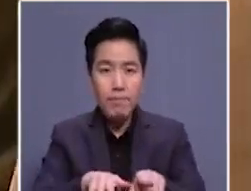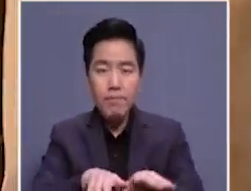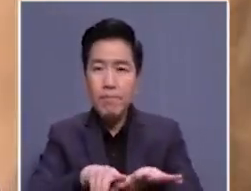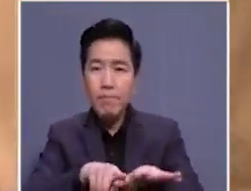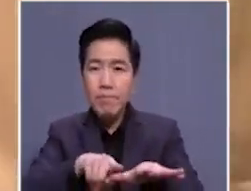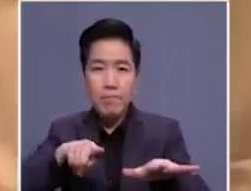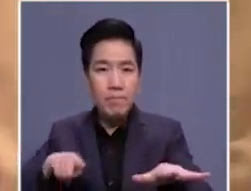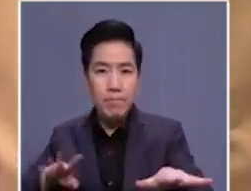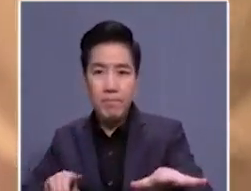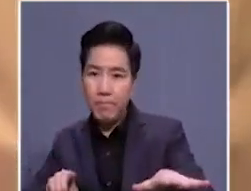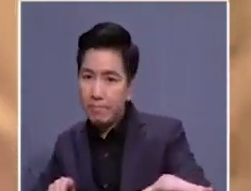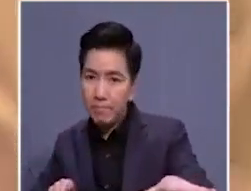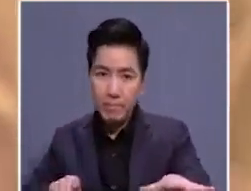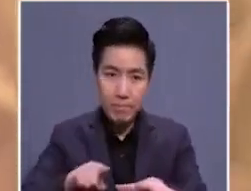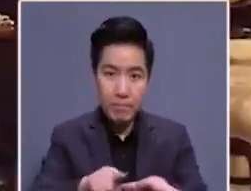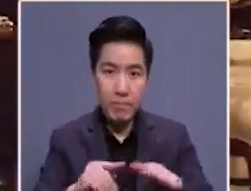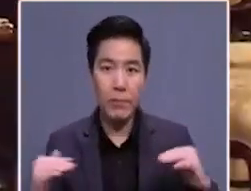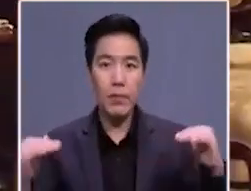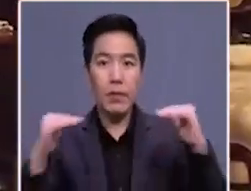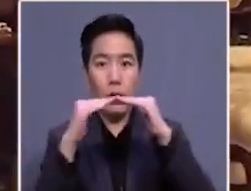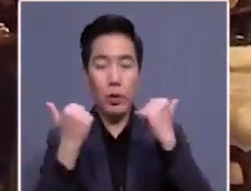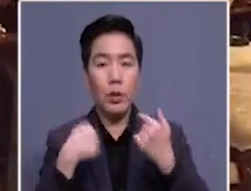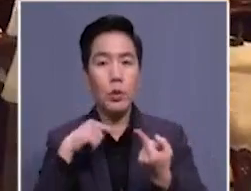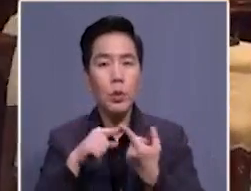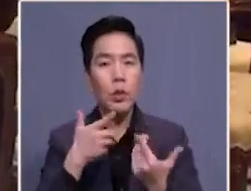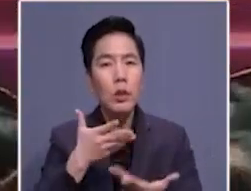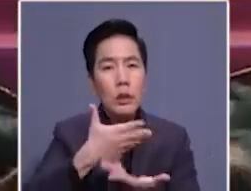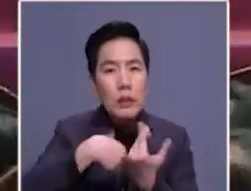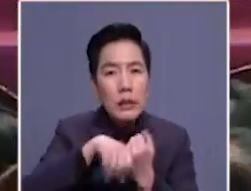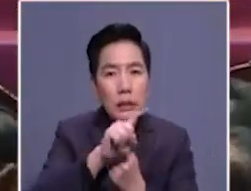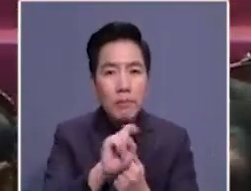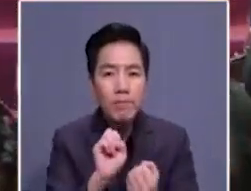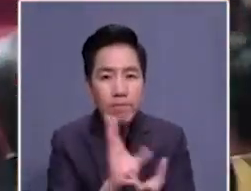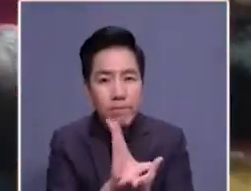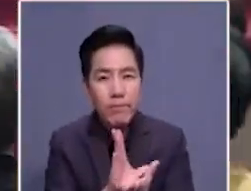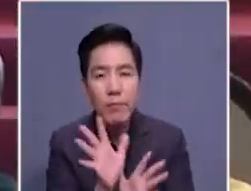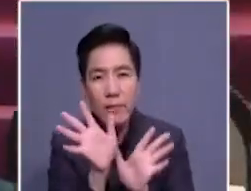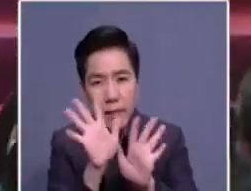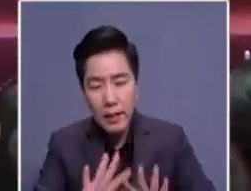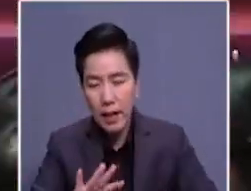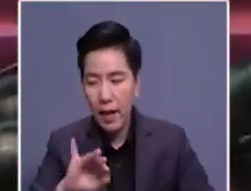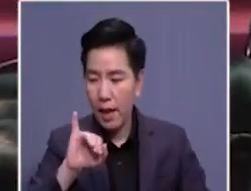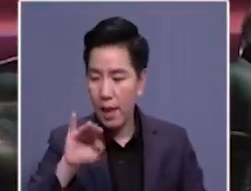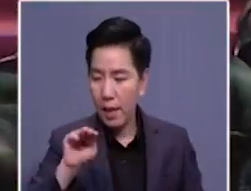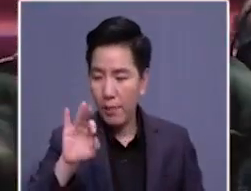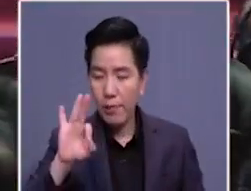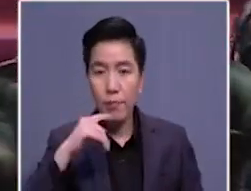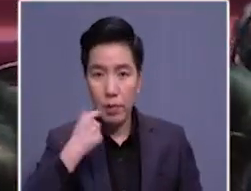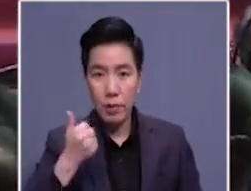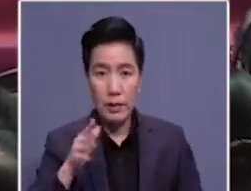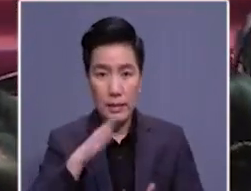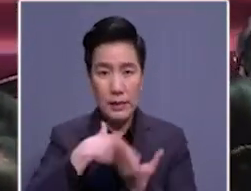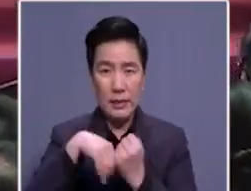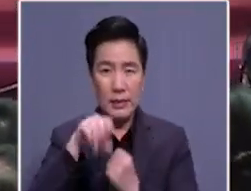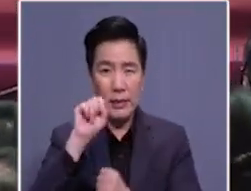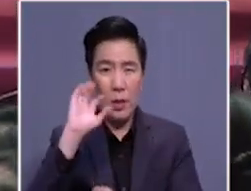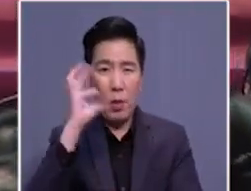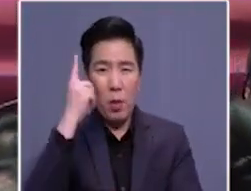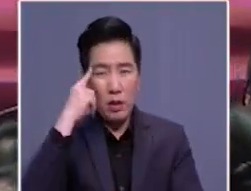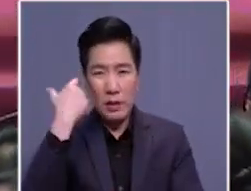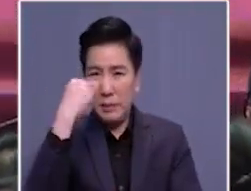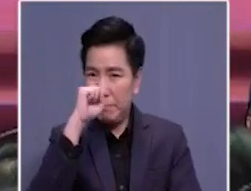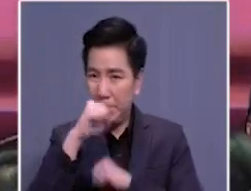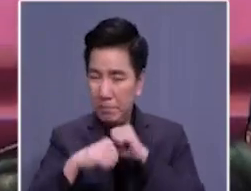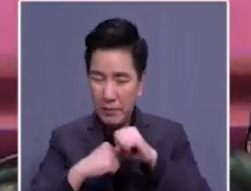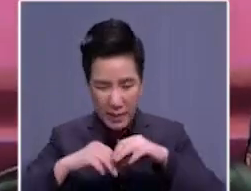ข้างหลังซึ่งปัจจุบันอาเซียนเผชิญกับความท้าทายทั้งการชะลอตัวของเศรษฐกิจโลกที่ IMF คาดการณ์ว่าเศรษฐกิจโลกจะต่ำที่สุด